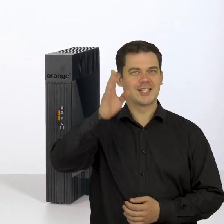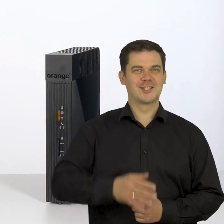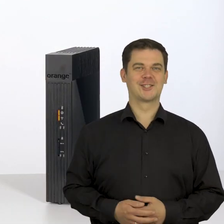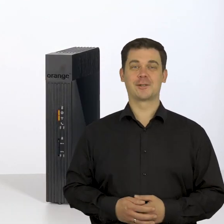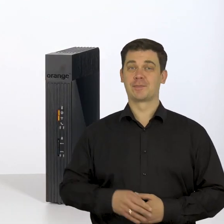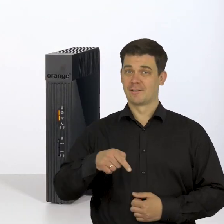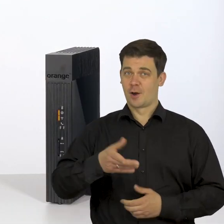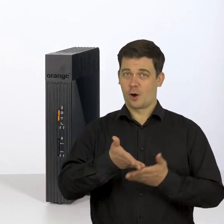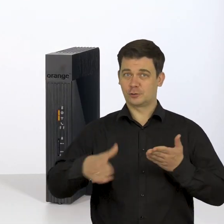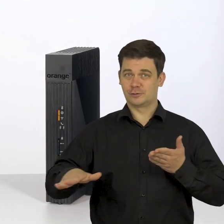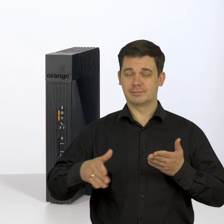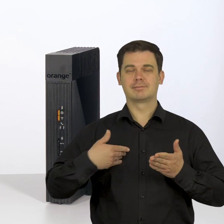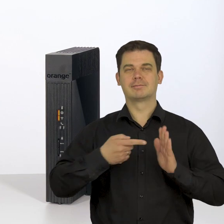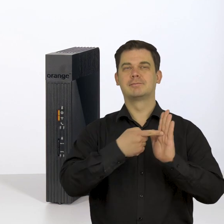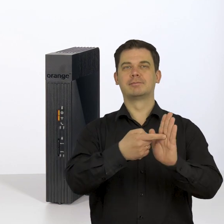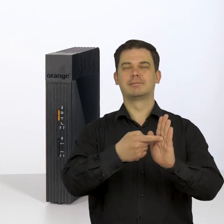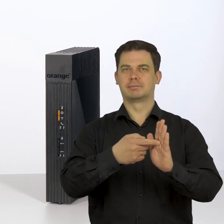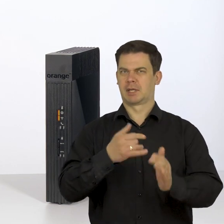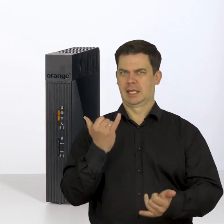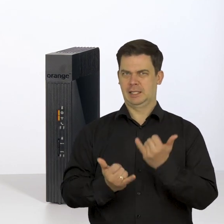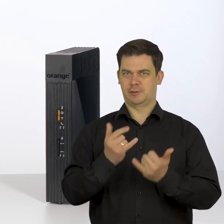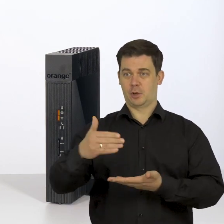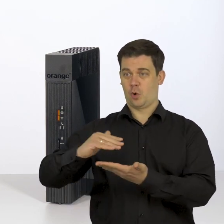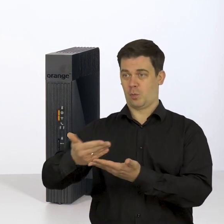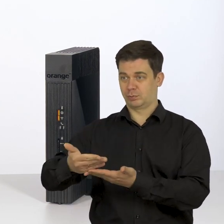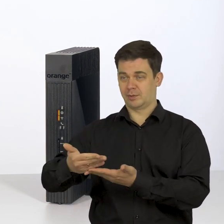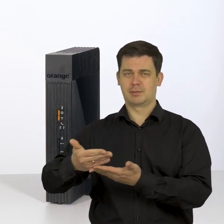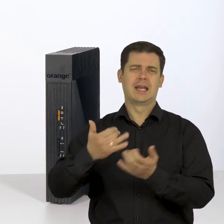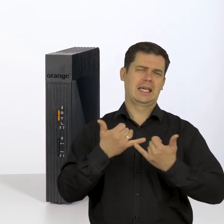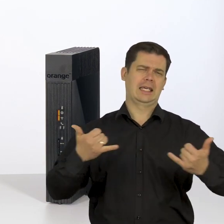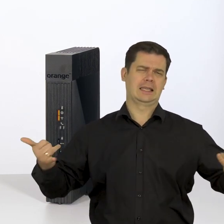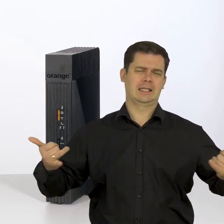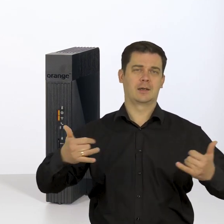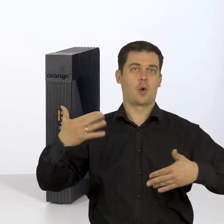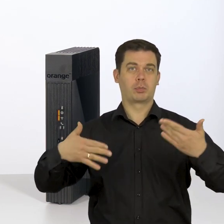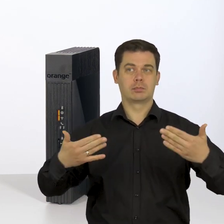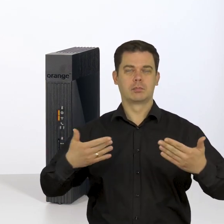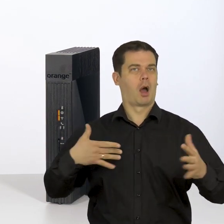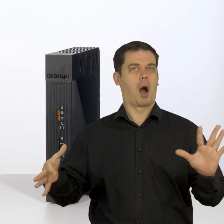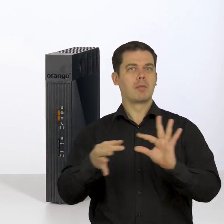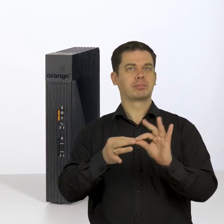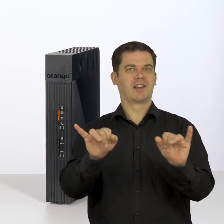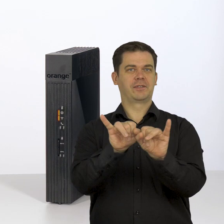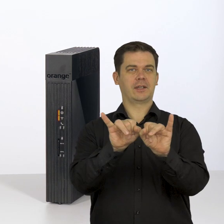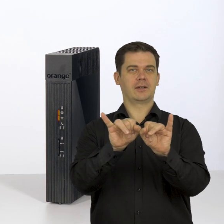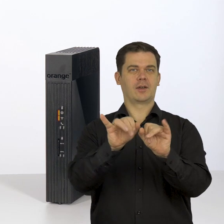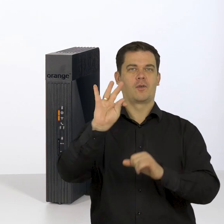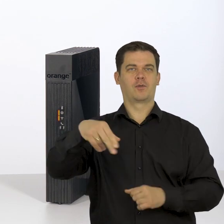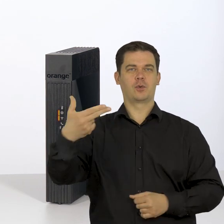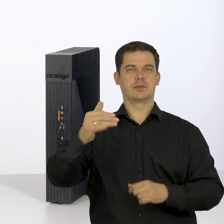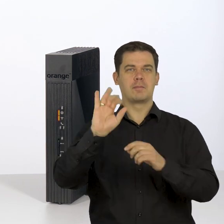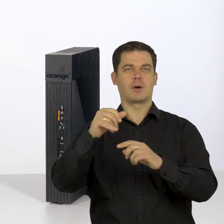Cześć! W tym odcinku pokażę, co zrobić, jeśli Twój komputer albo inne urządzenia nie widzą sieci Wi-Fi z Fanboxa